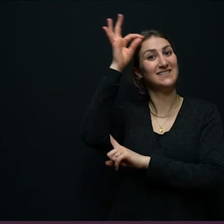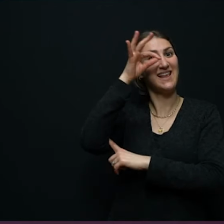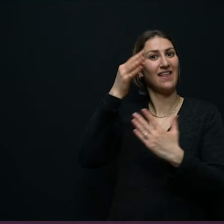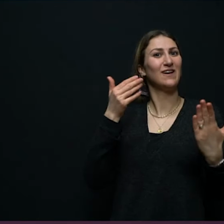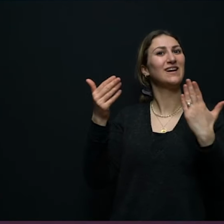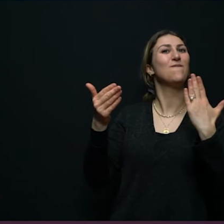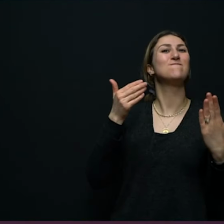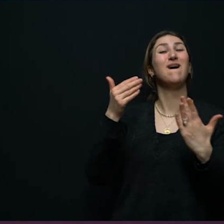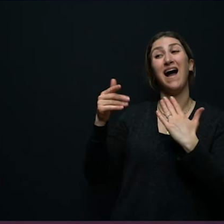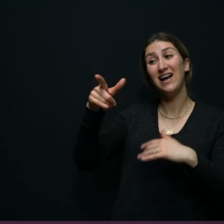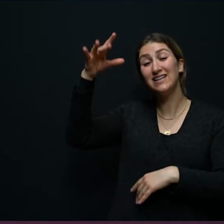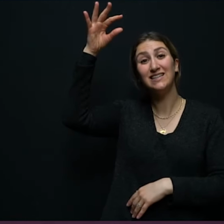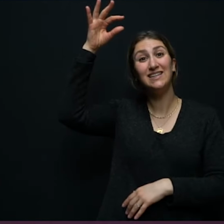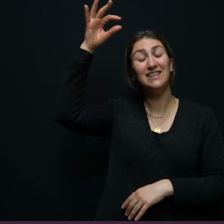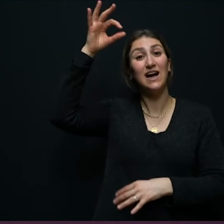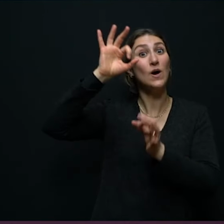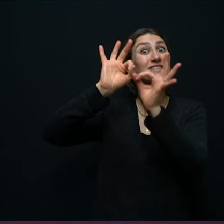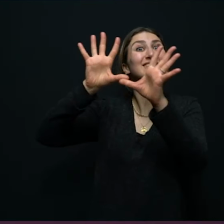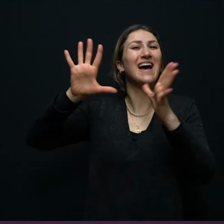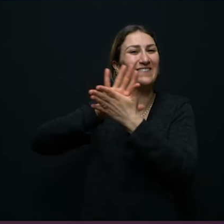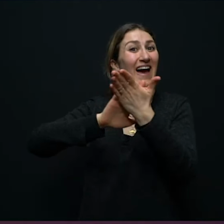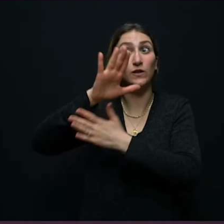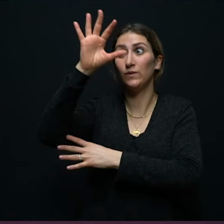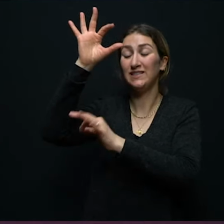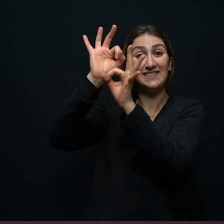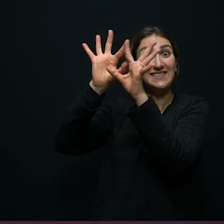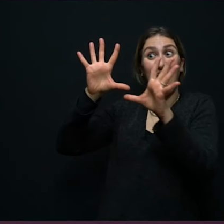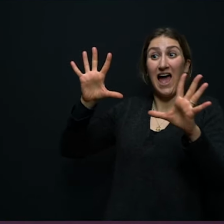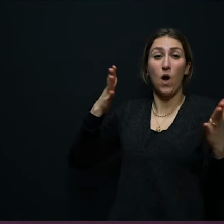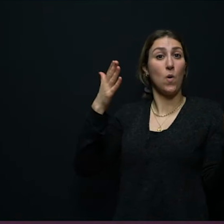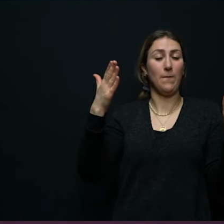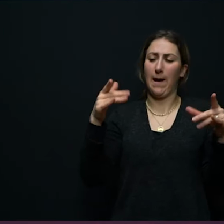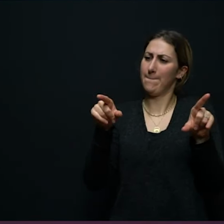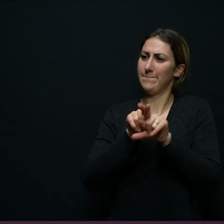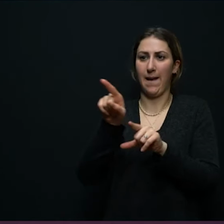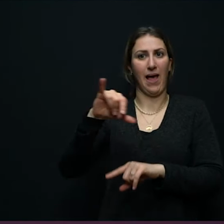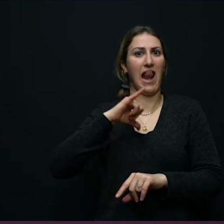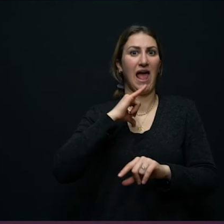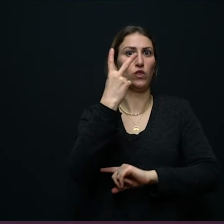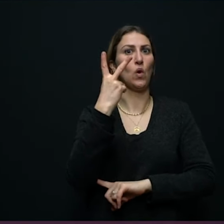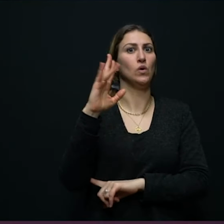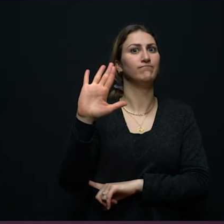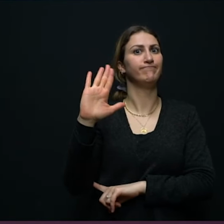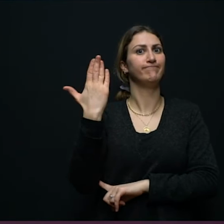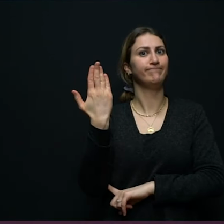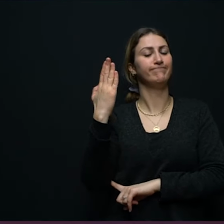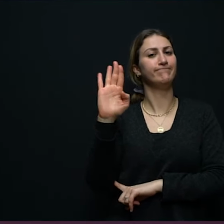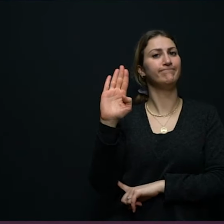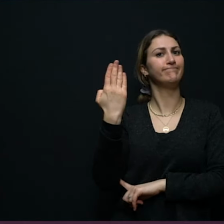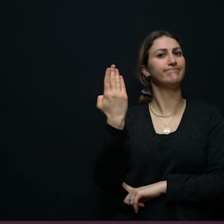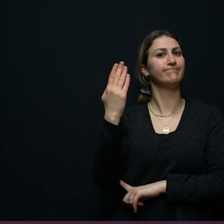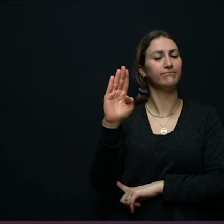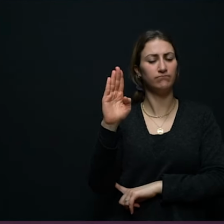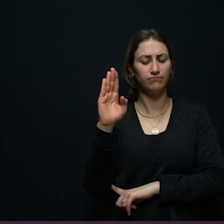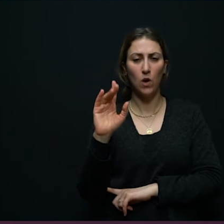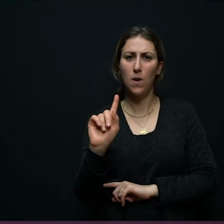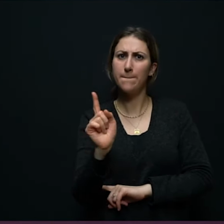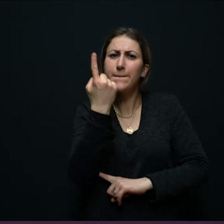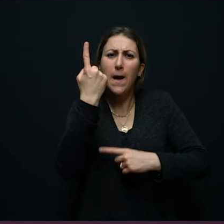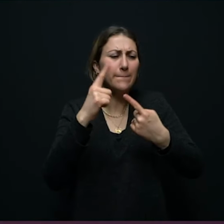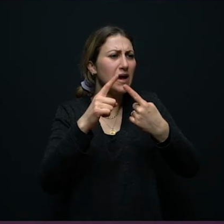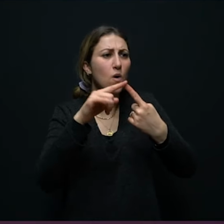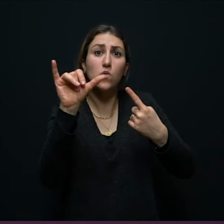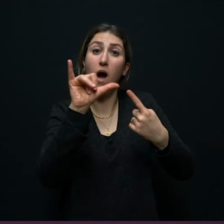j'aimerais que vous puissiez comprendre de manière plus profonde cette notion de mise à part dans l'ancien testament on peut voir que dieu